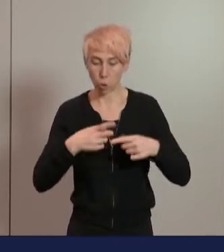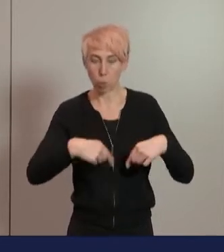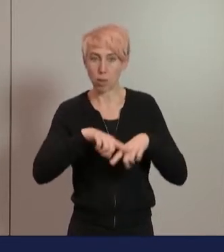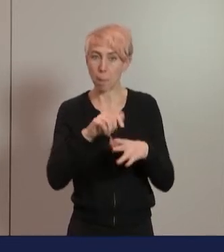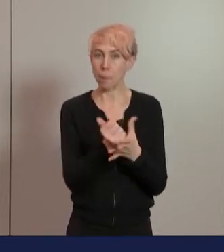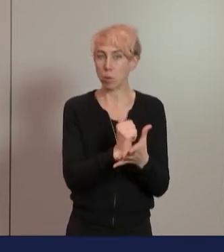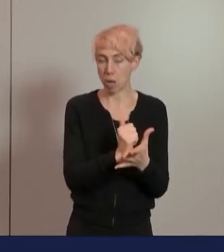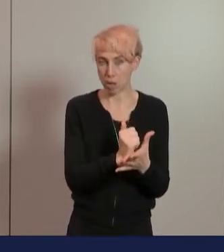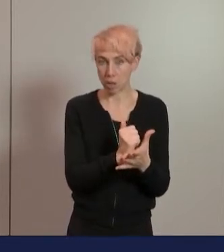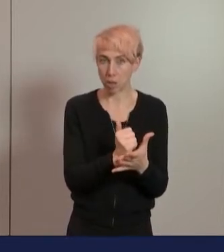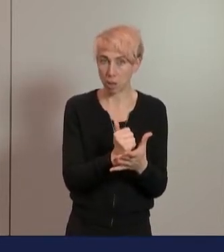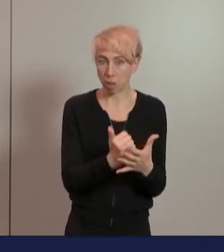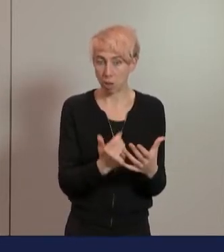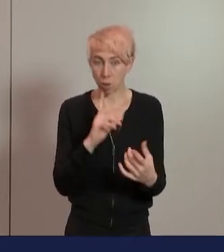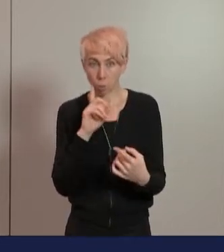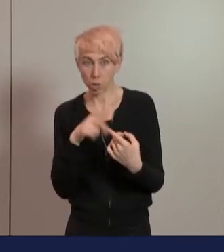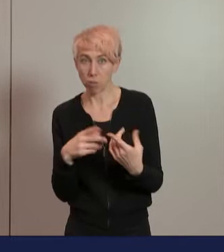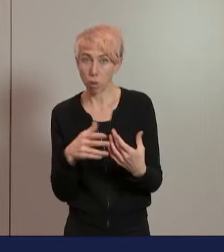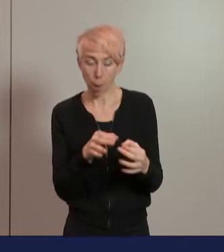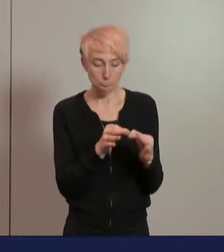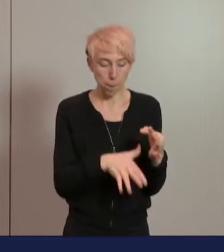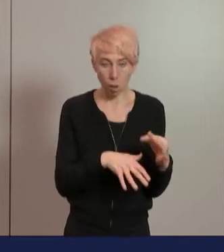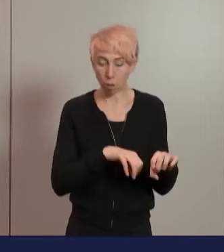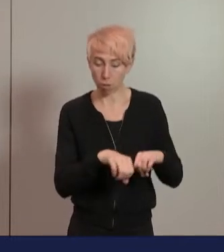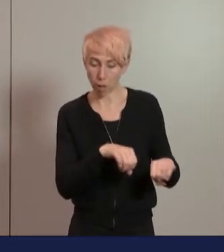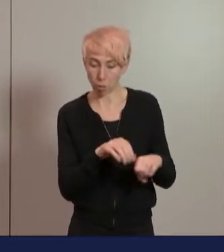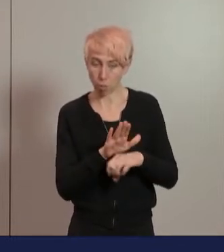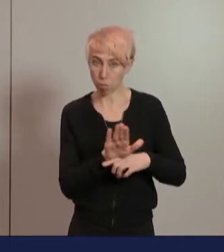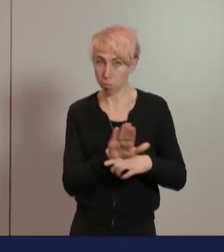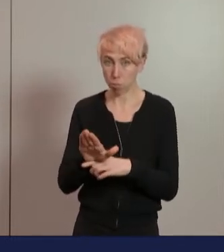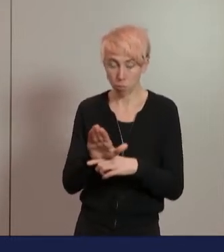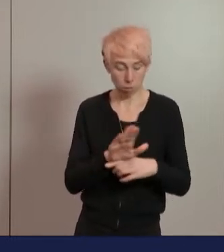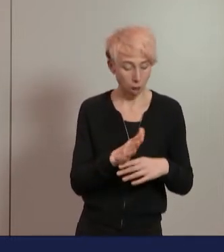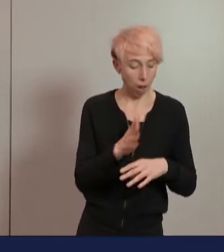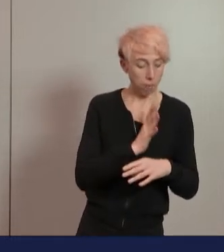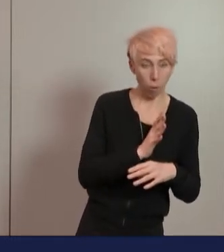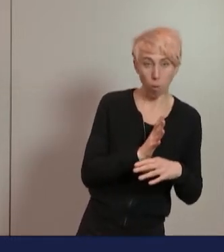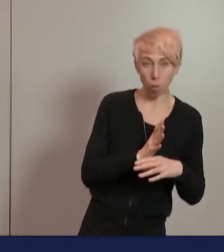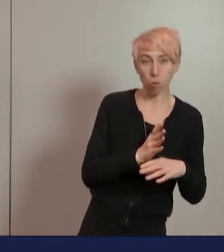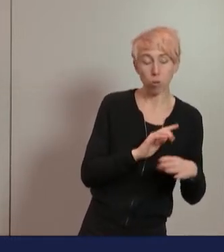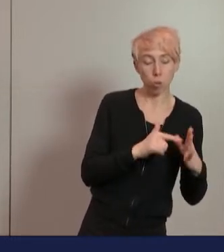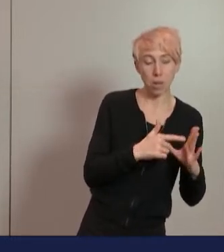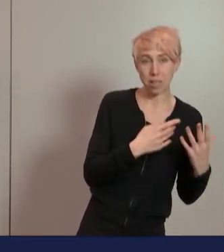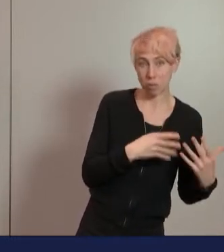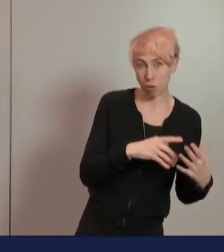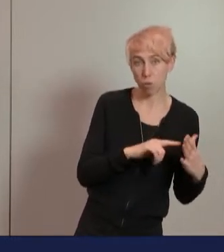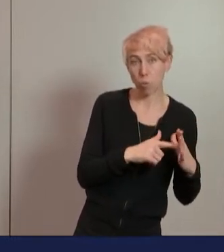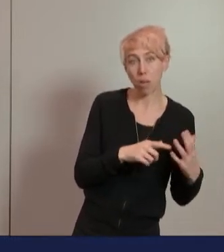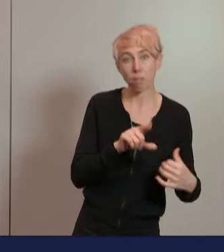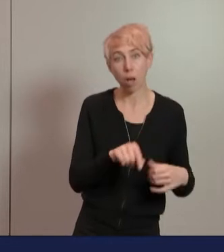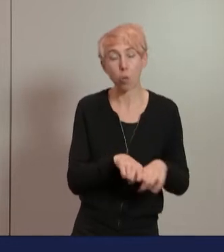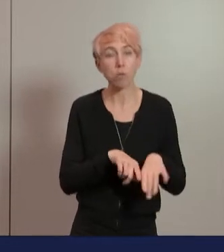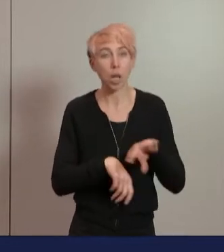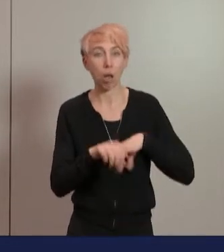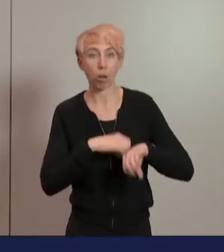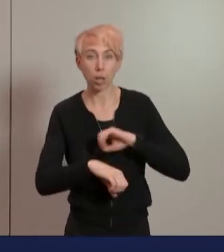pilotage pour justement présenter le bilan des actions menées au titre de 2019 et 2020. Et a été organisée également